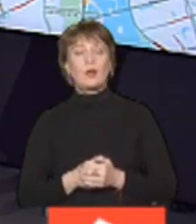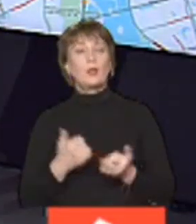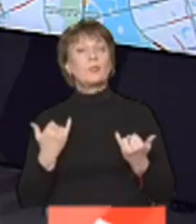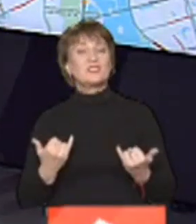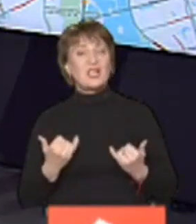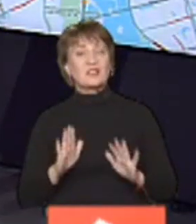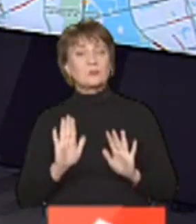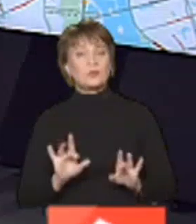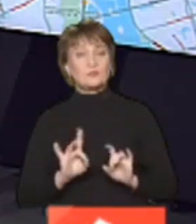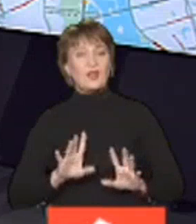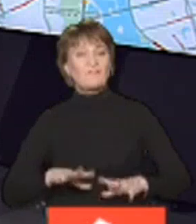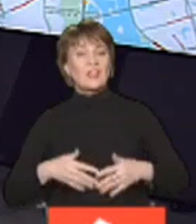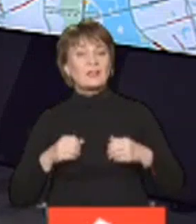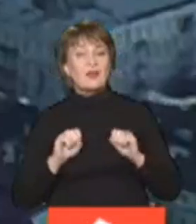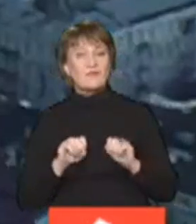зараз будемо віддавати